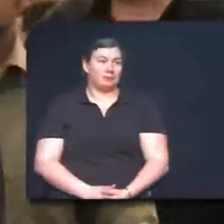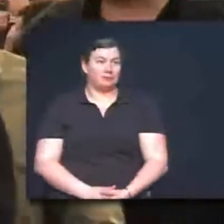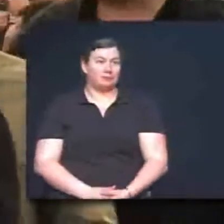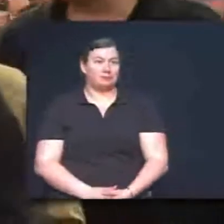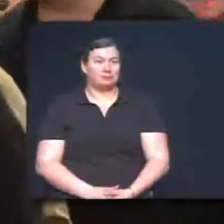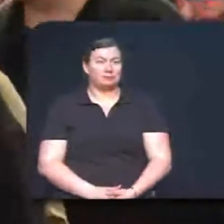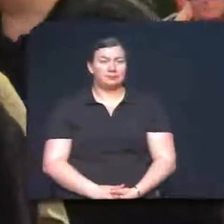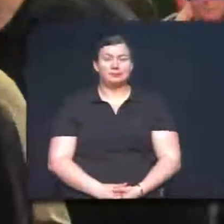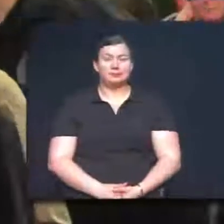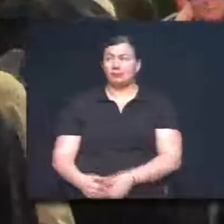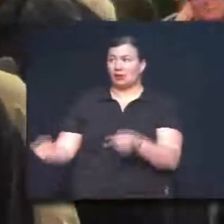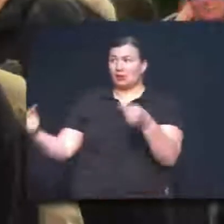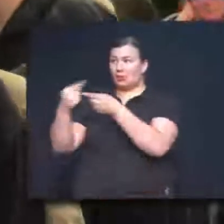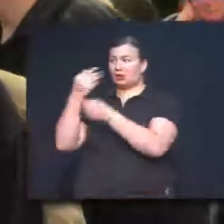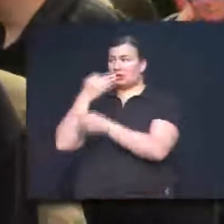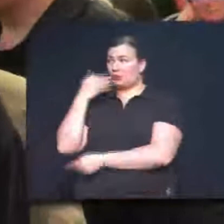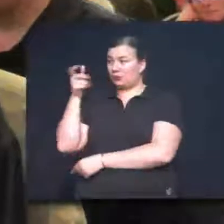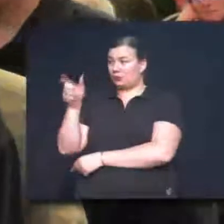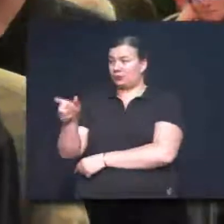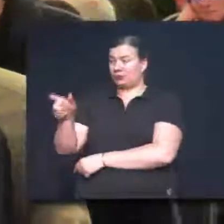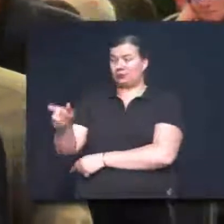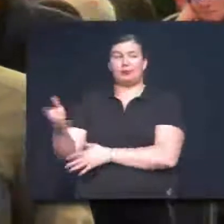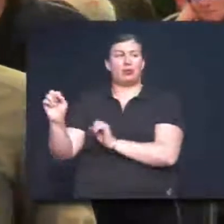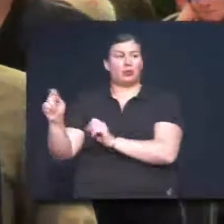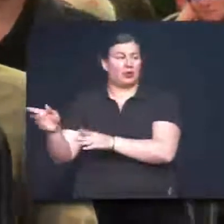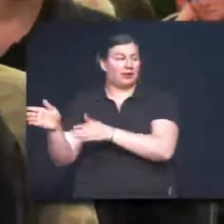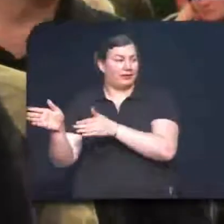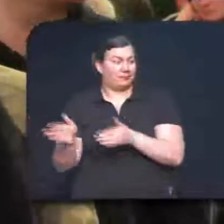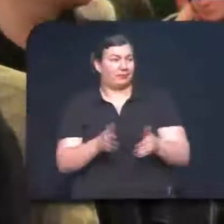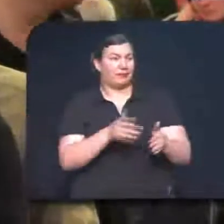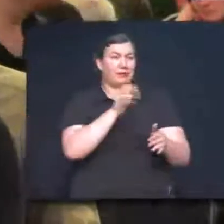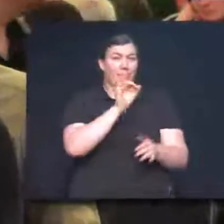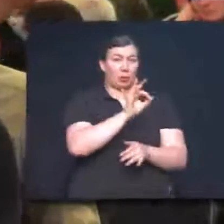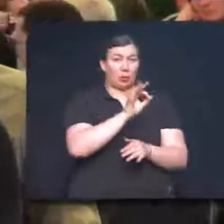bei kontra ist wieder niemand weiter mit oh